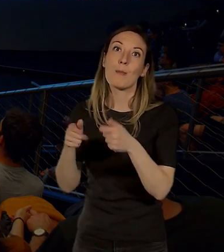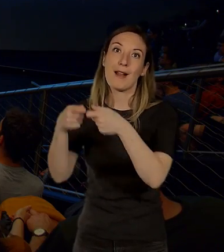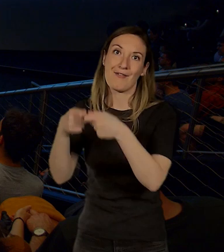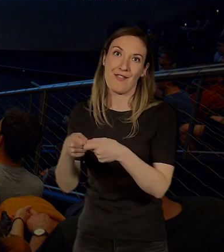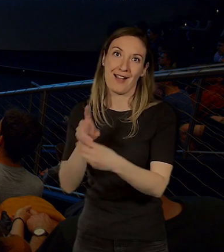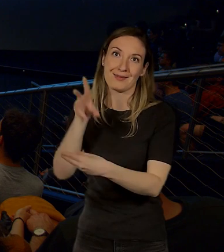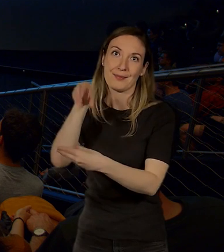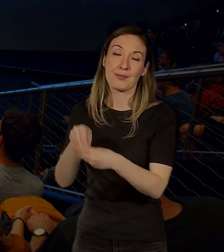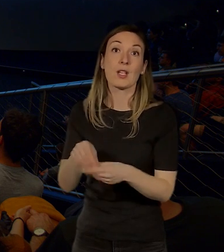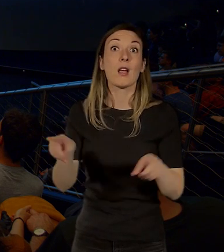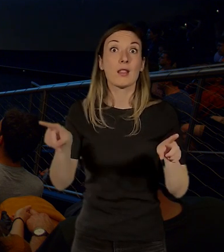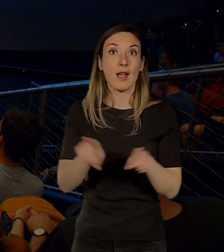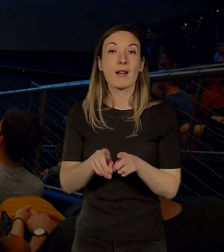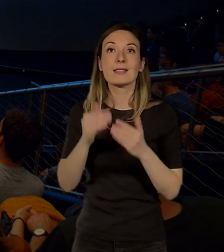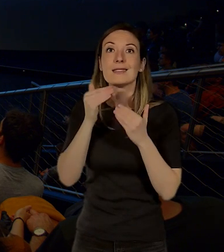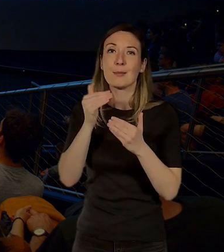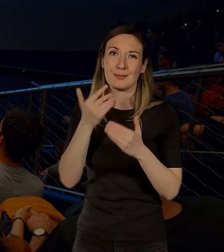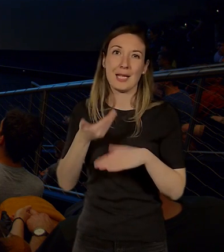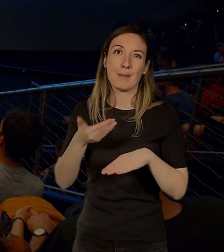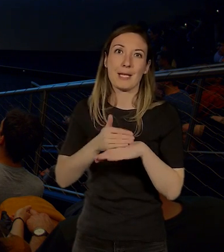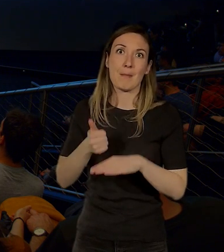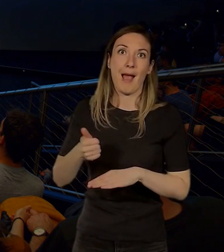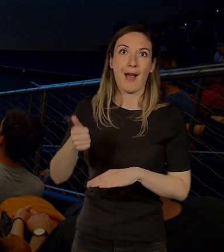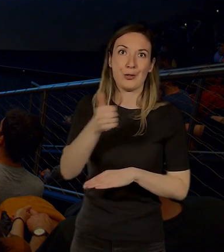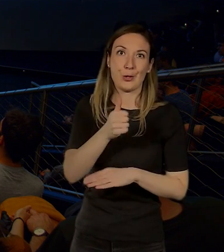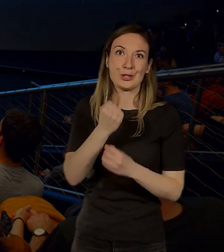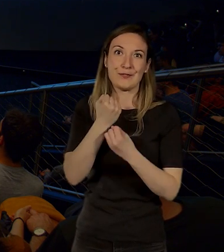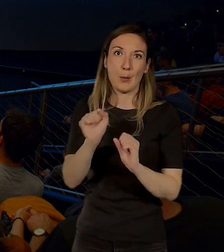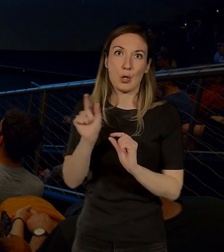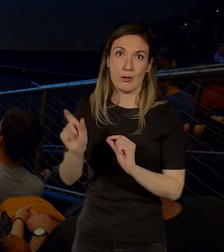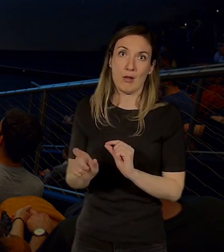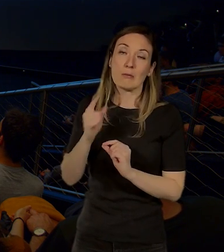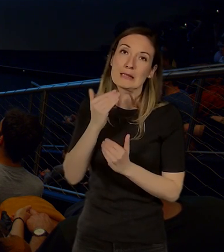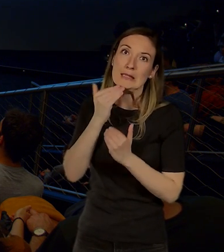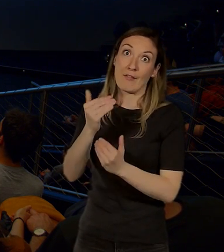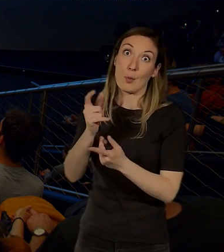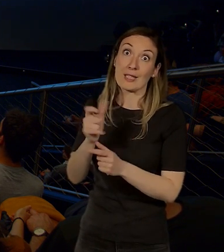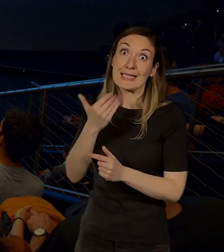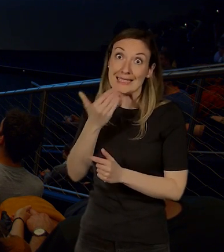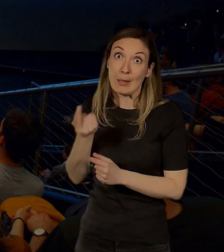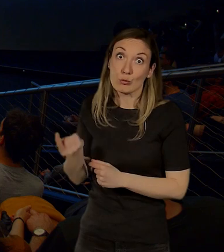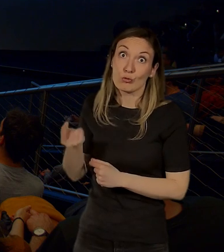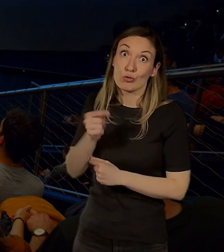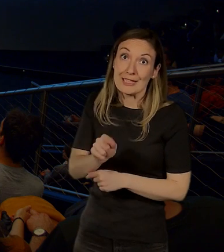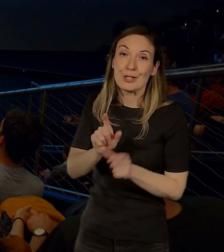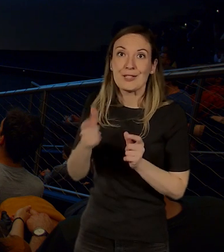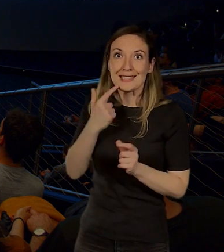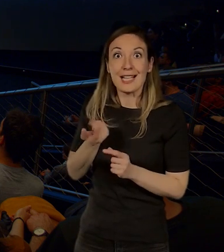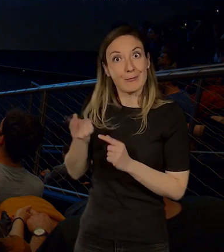taky zdravím pana primátora, který se omlouval, chtěl s náma sem zajít jako takovou novou tradici a má jiné povinnosti,